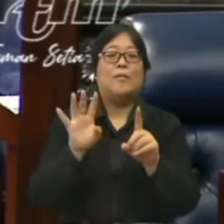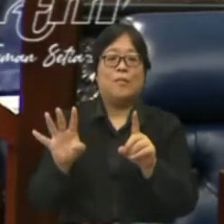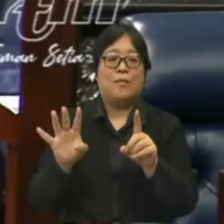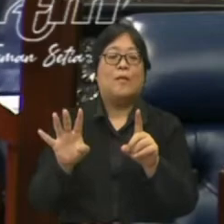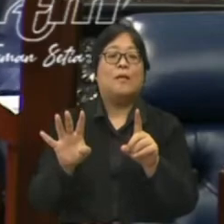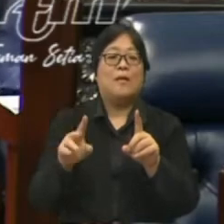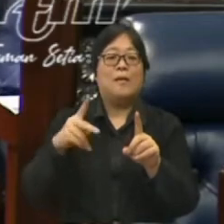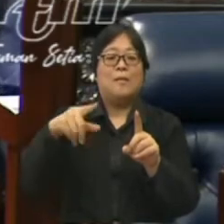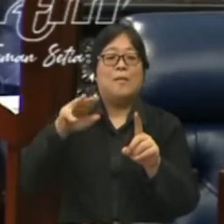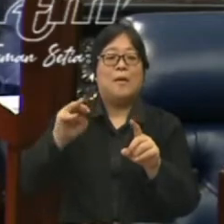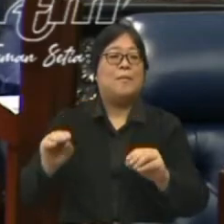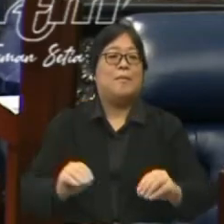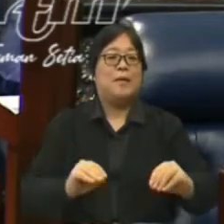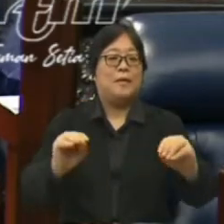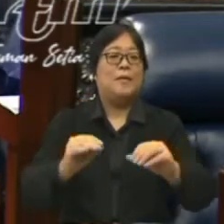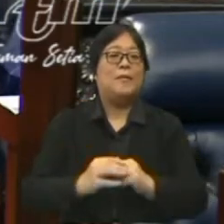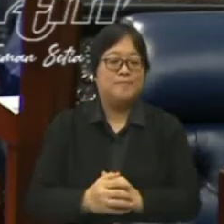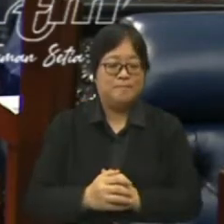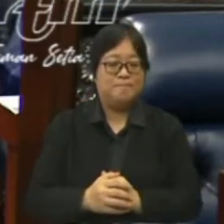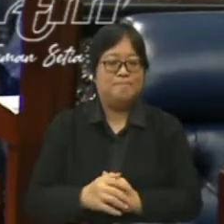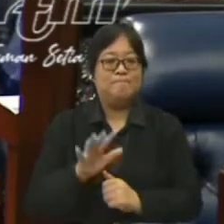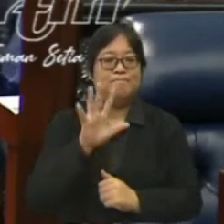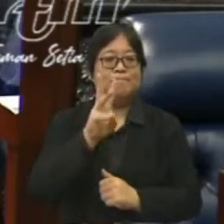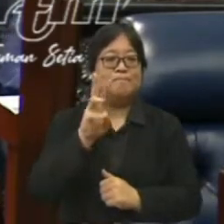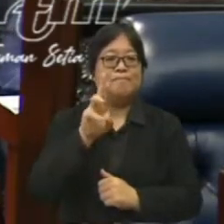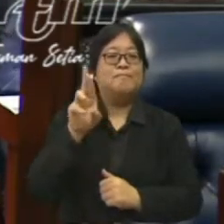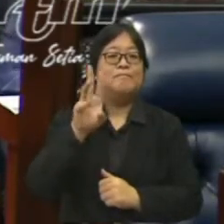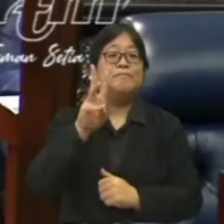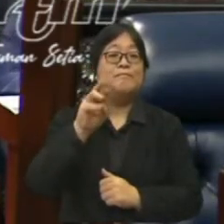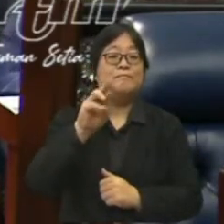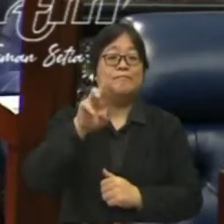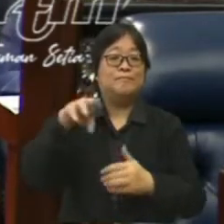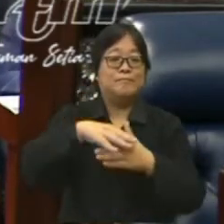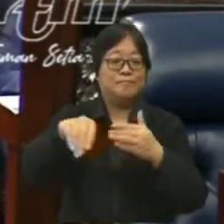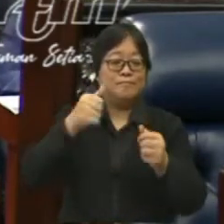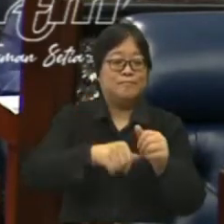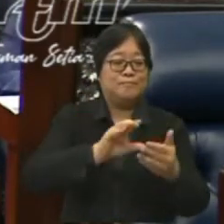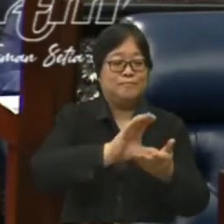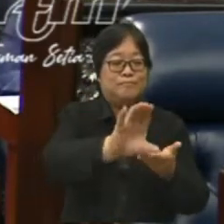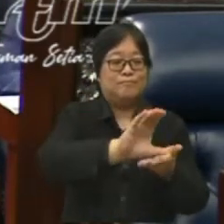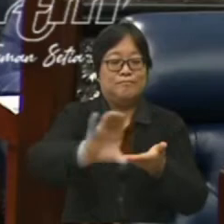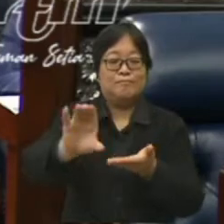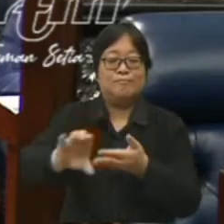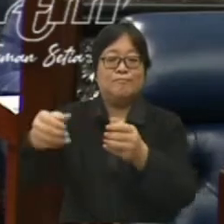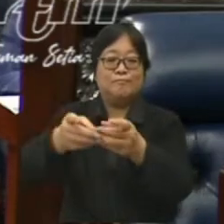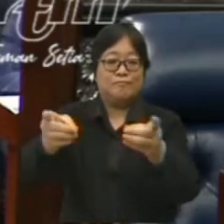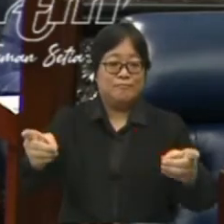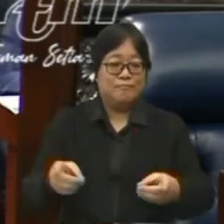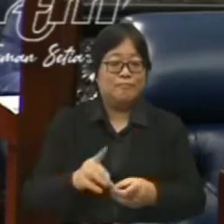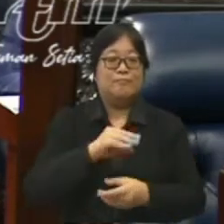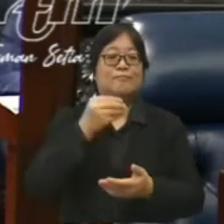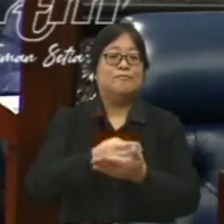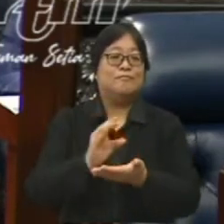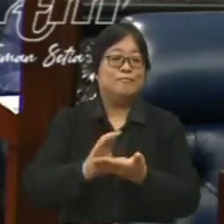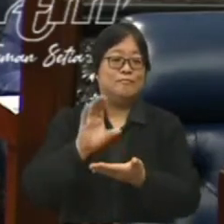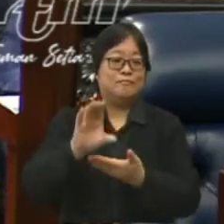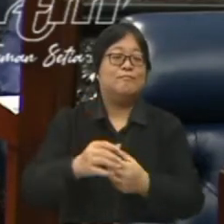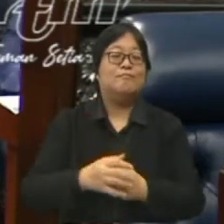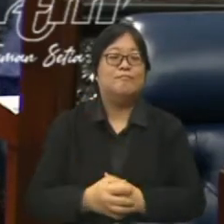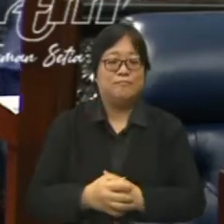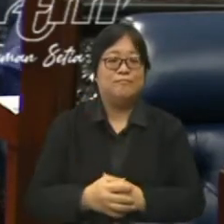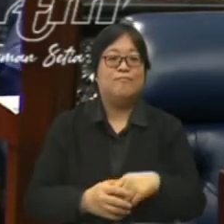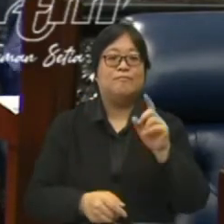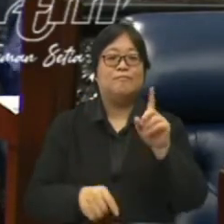buah pump bergerak sebanyak 50.000 Ringgit diperuntukkan kepada setiap daerah mana Kalau peruntukkan berjumlah